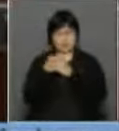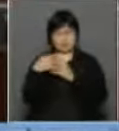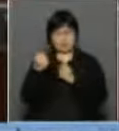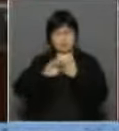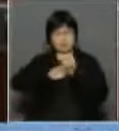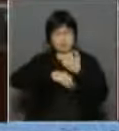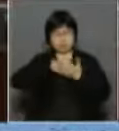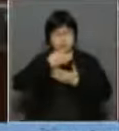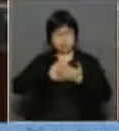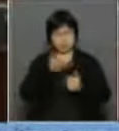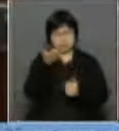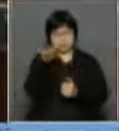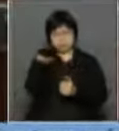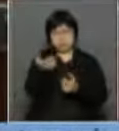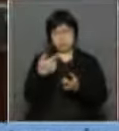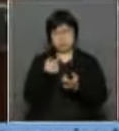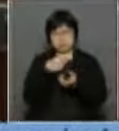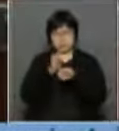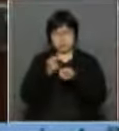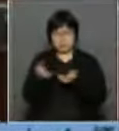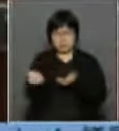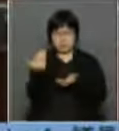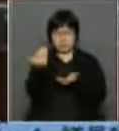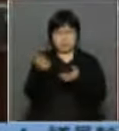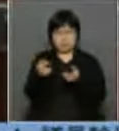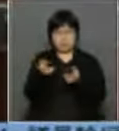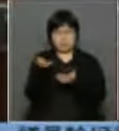行會索取有關資料。